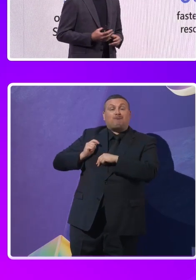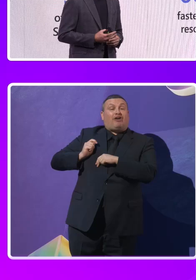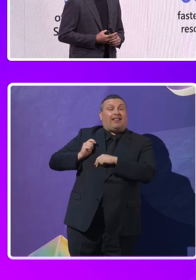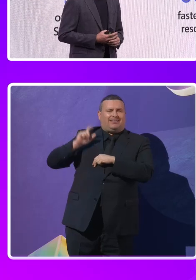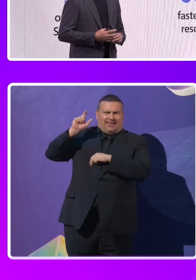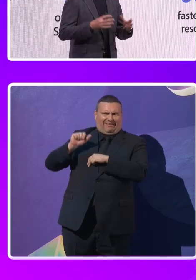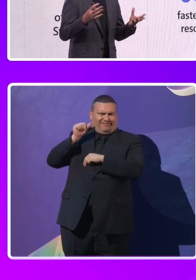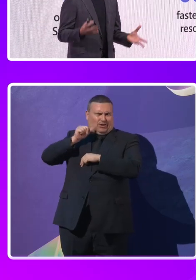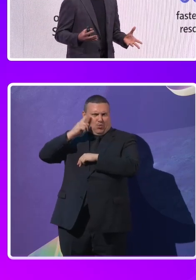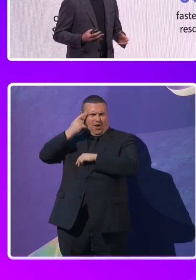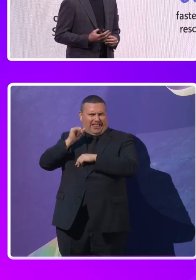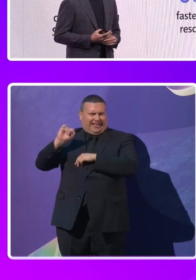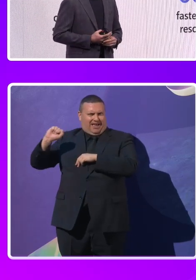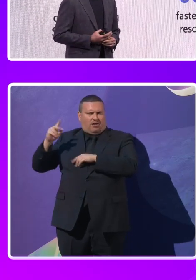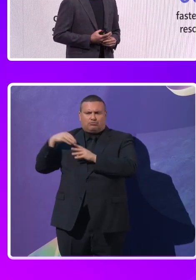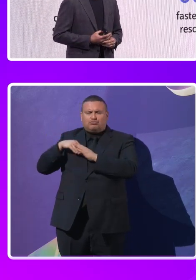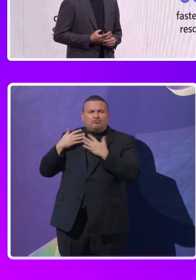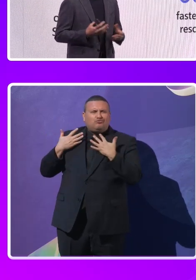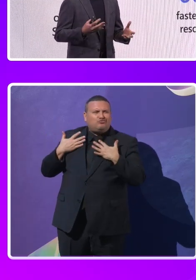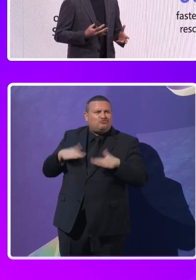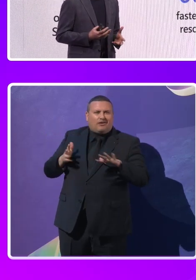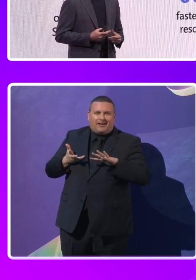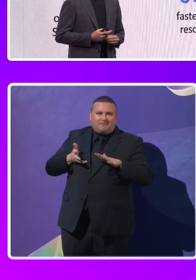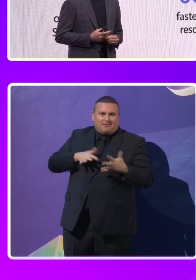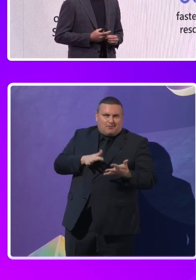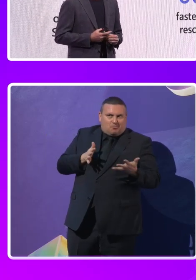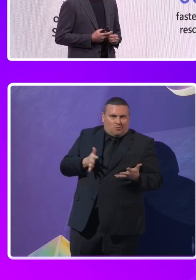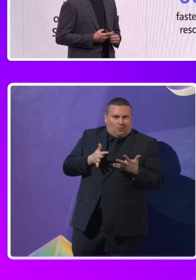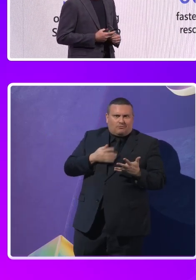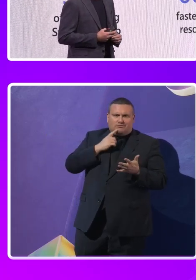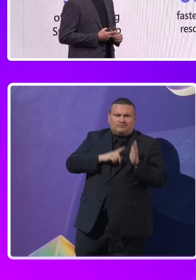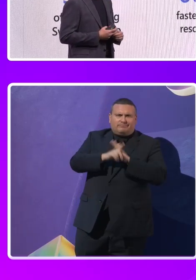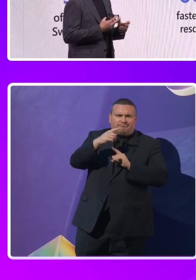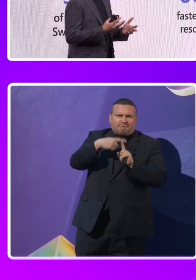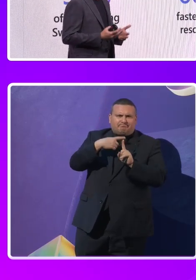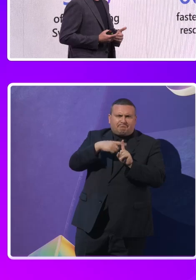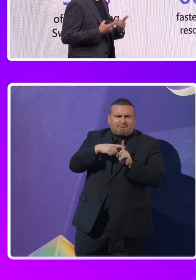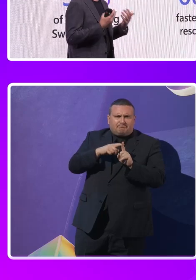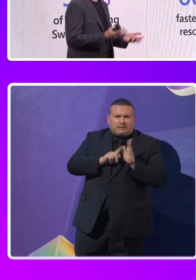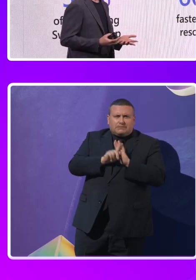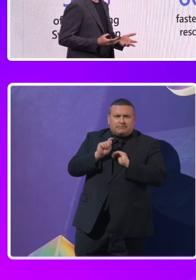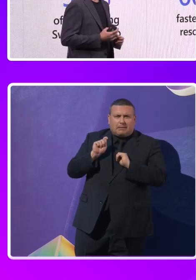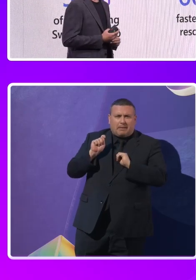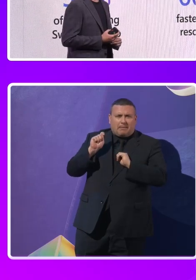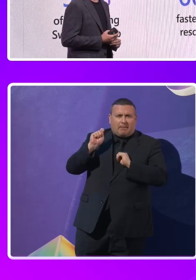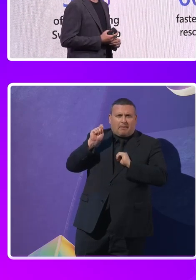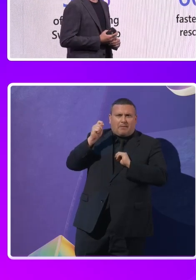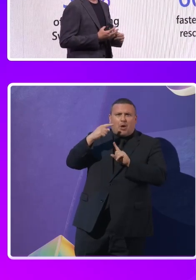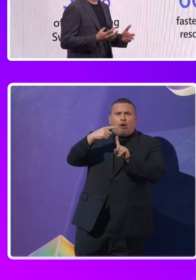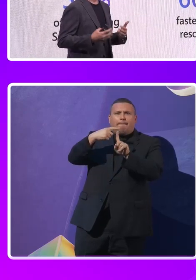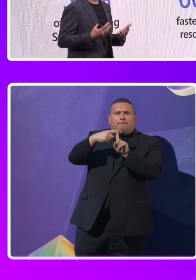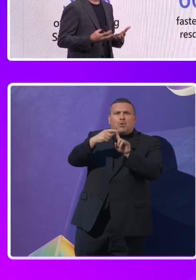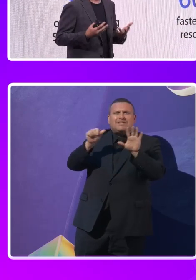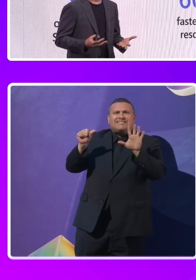ha fatto sì che nelle loro soluzioni integrate con questa tecnologia sono riusciti ad ottenere un più 60%